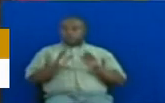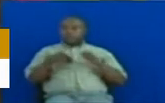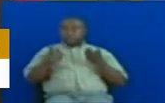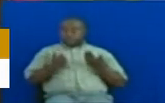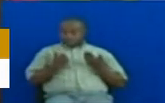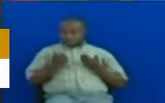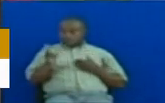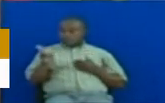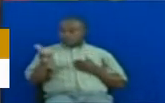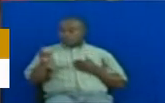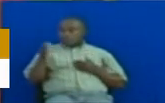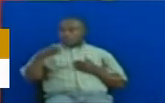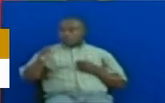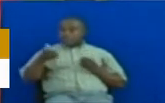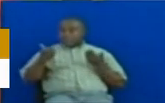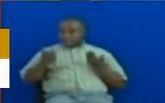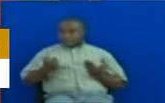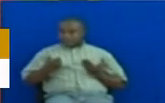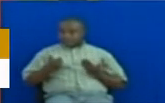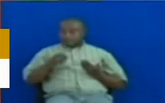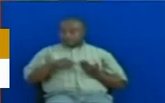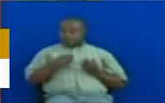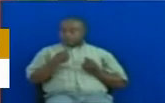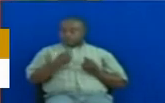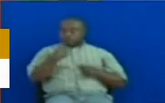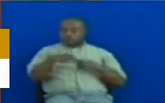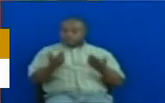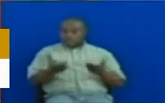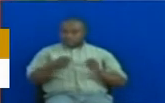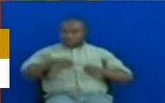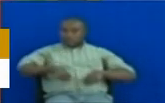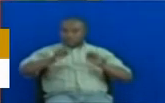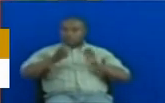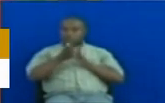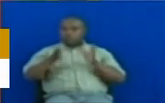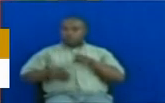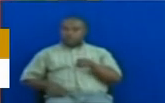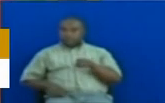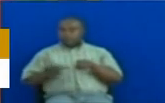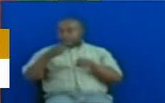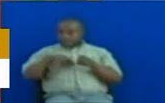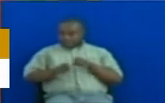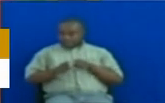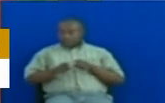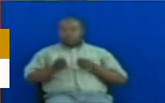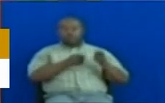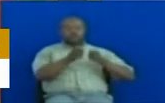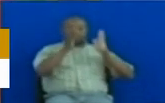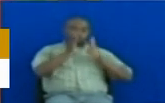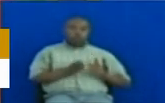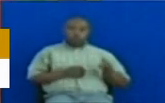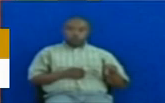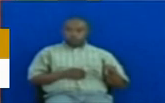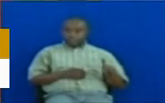inayoendelea ni kile kinachoonekana pengine ni mamlaka makubwa sana kwa Director General,